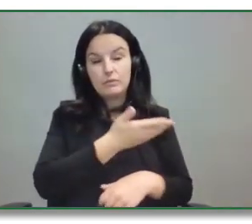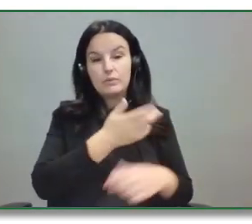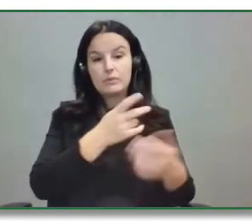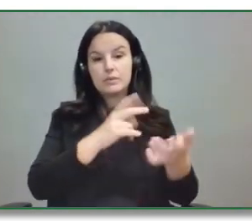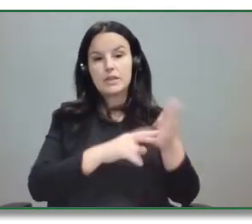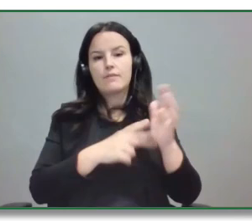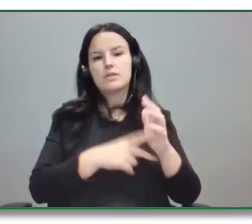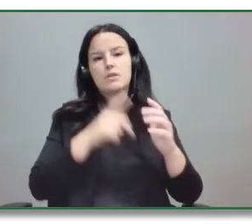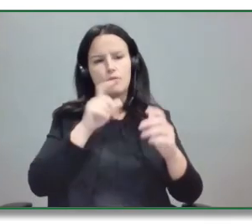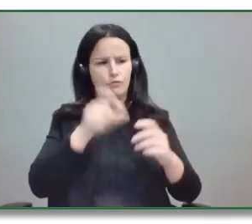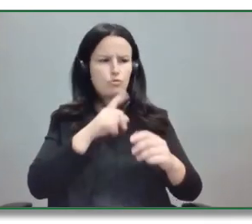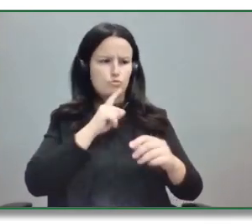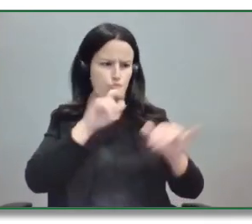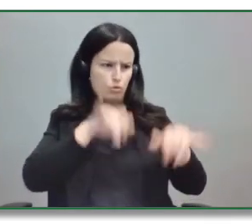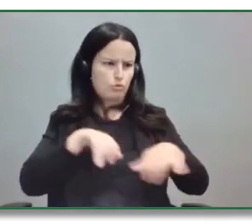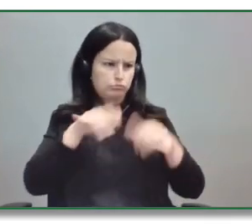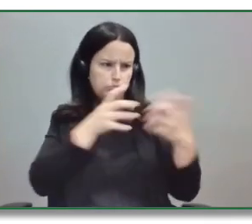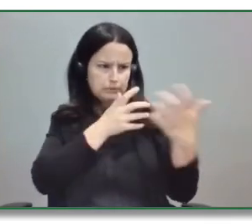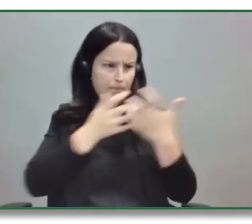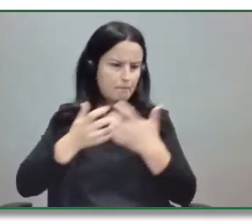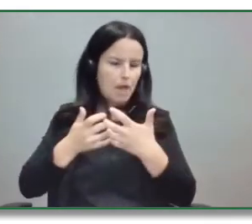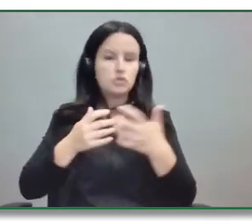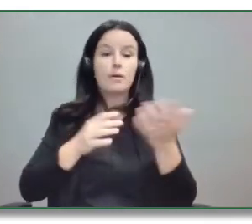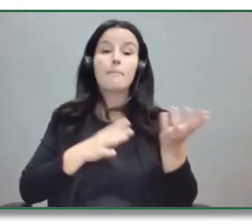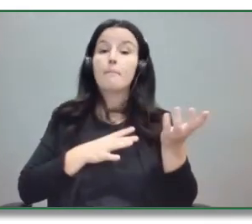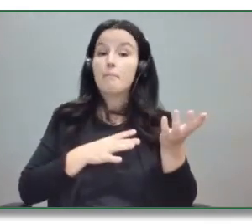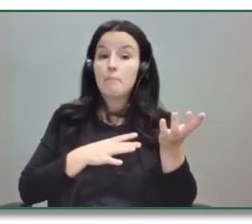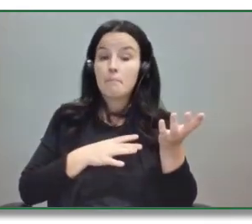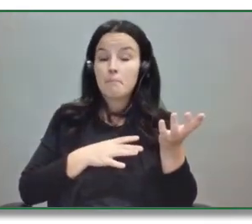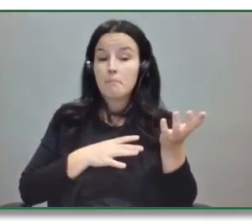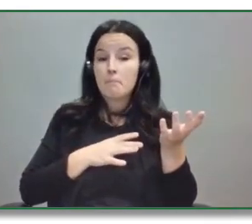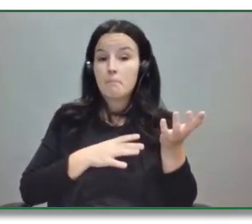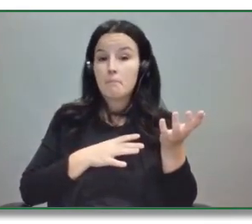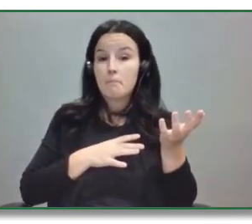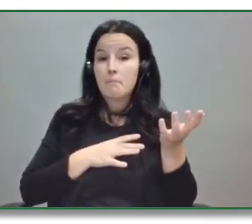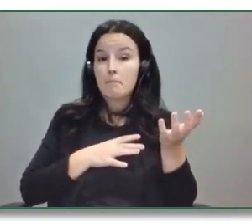conformité, mais je ne sais pas s'il y a des services